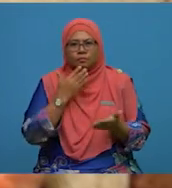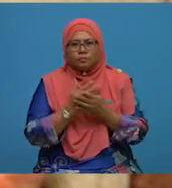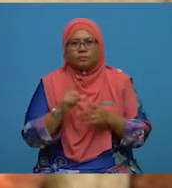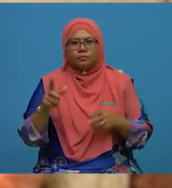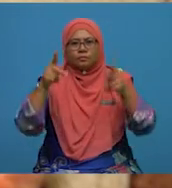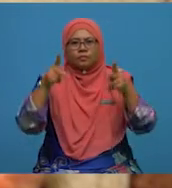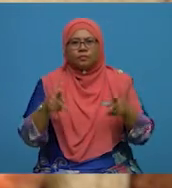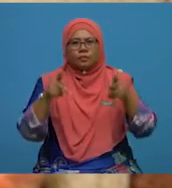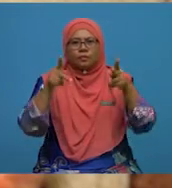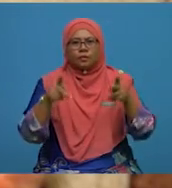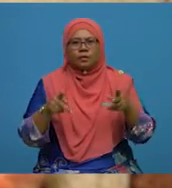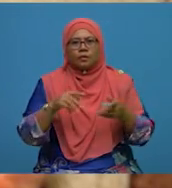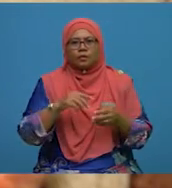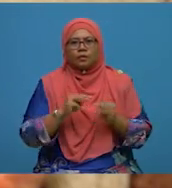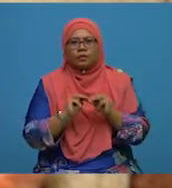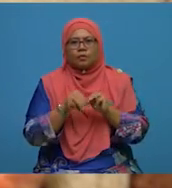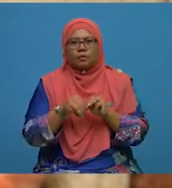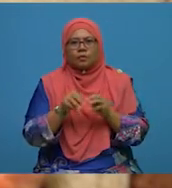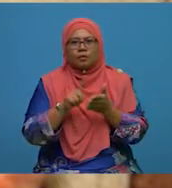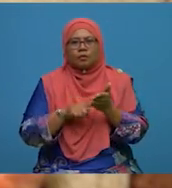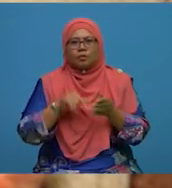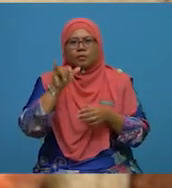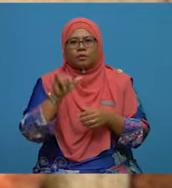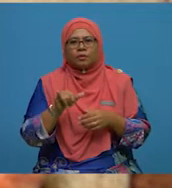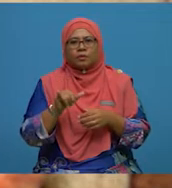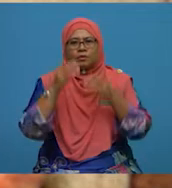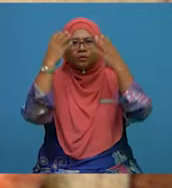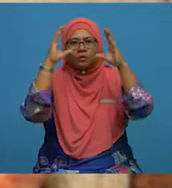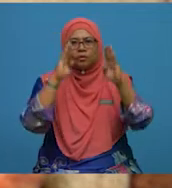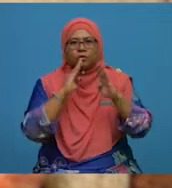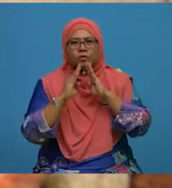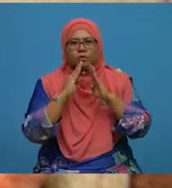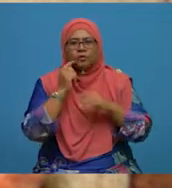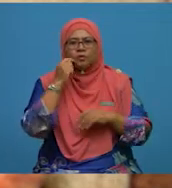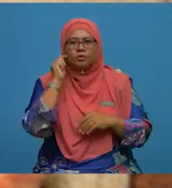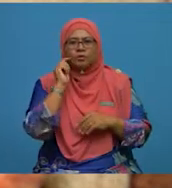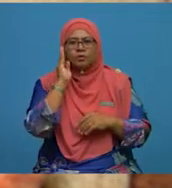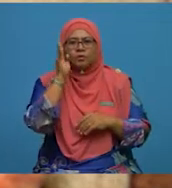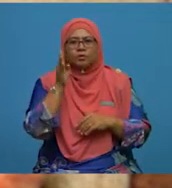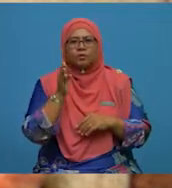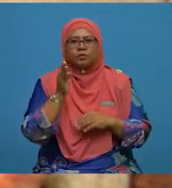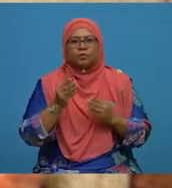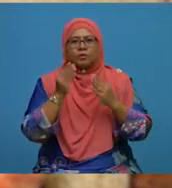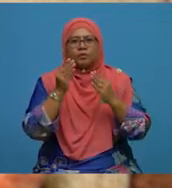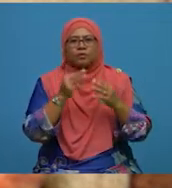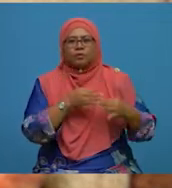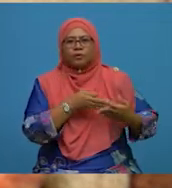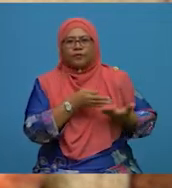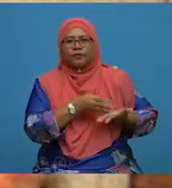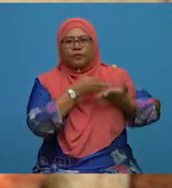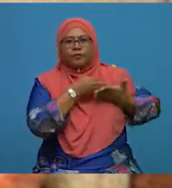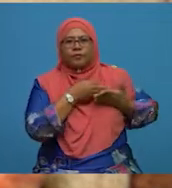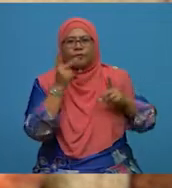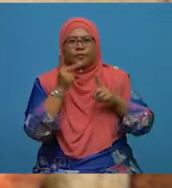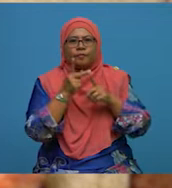Baiklah pelajar-pelajar, semoga apa yang telah cikgu bicara tadi akan memberi manfaat